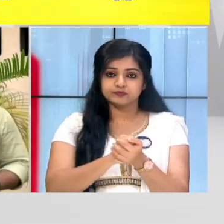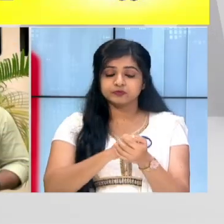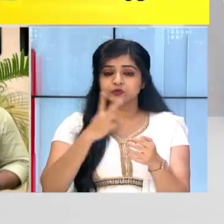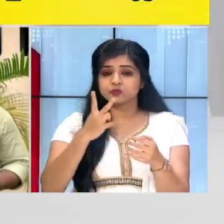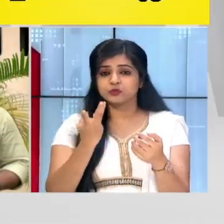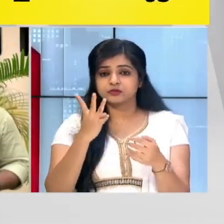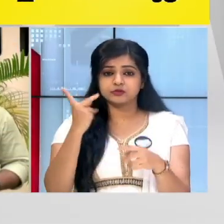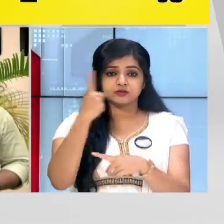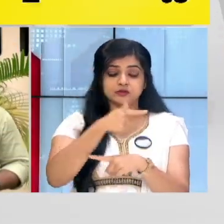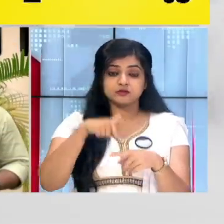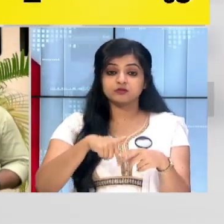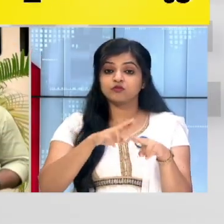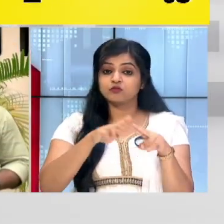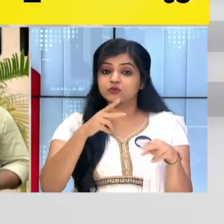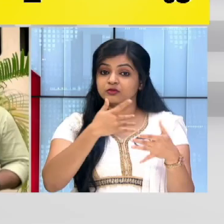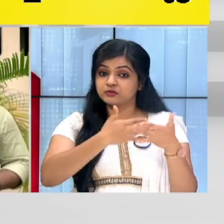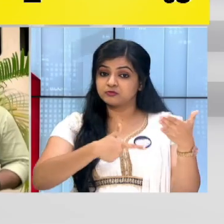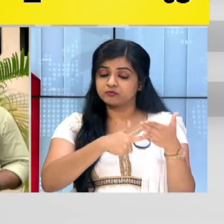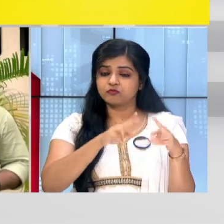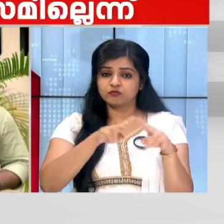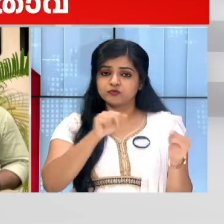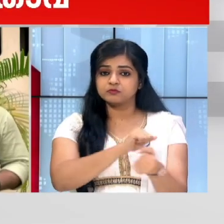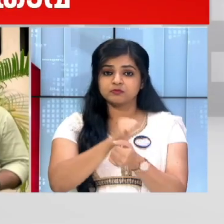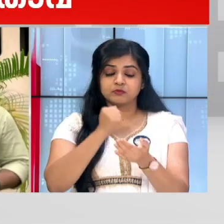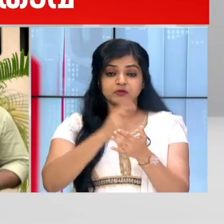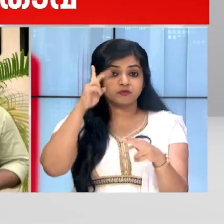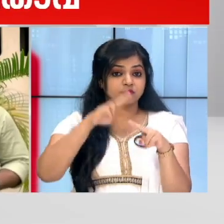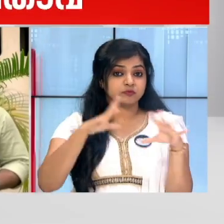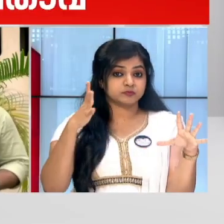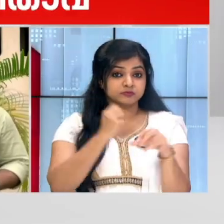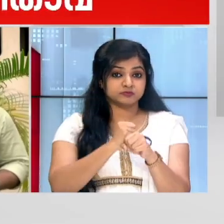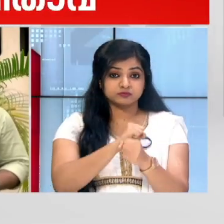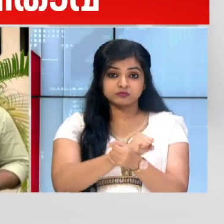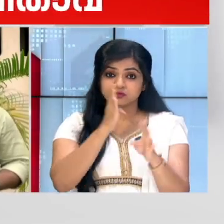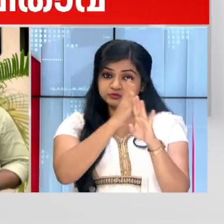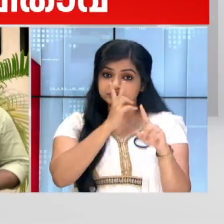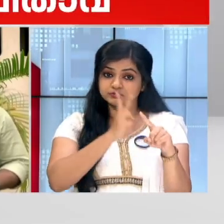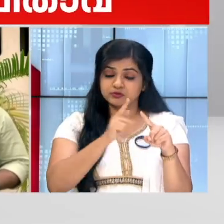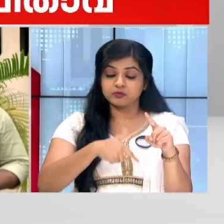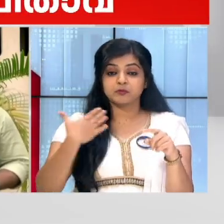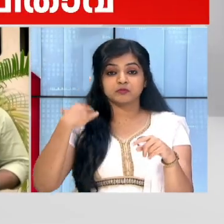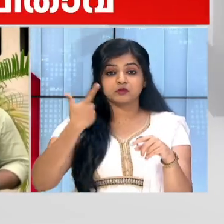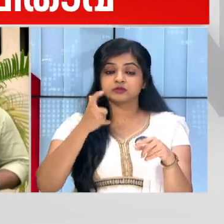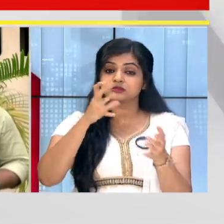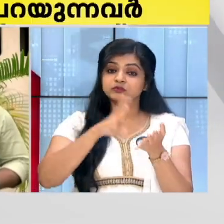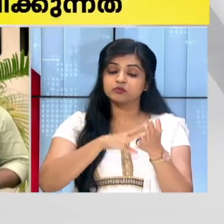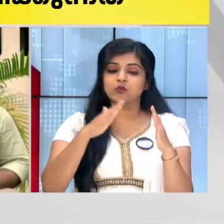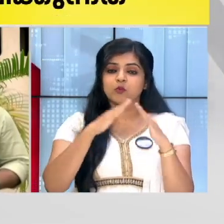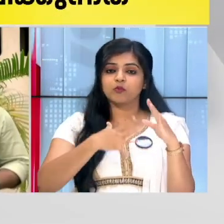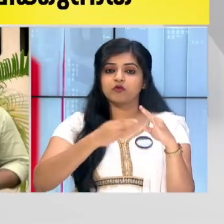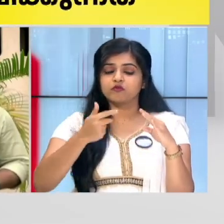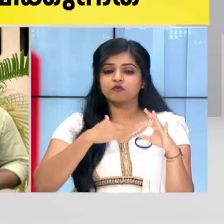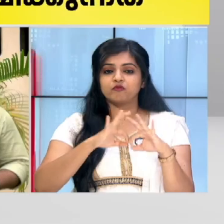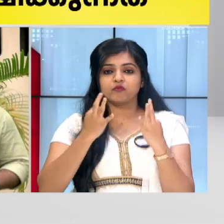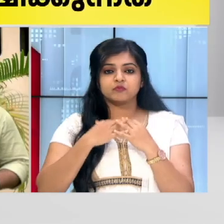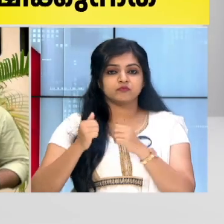പ്രതികളെയും പിടികൂടണം. പിടികൂടിയില്ല എങ്കിൽ താൻ അടുത്ത നടപടിയിലേക്ക് പോകും. മന്ത്രിമാരുടെയോ മുഖ്യമന്ത്രിയുടെയോ വീട്ടുപടിക്കലിലേക്ക് താനും കുടുംബവും എത്തി സമരം കിടക്കും